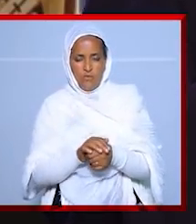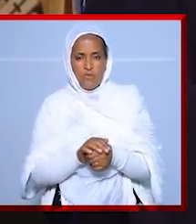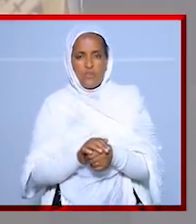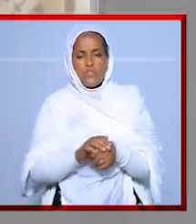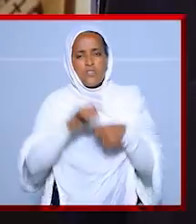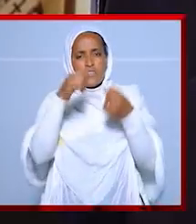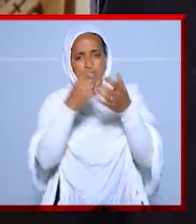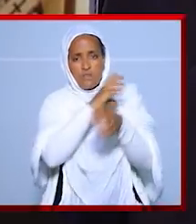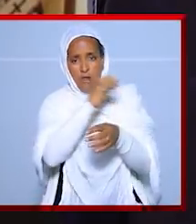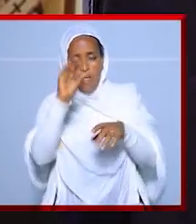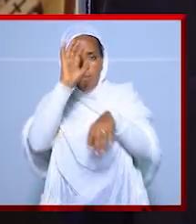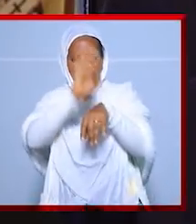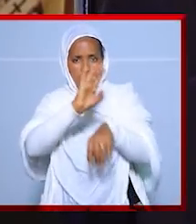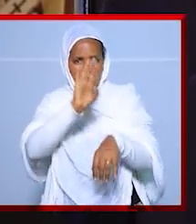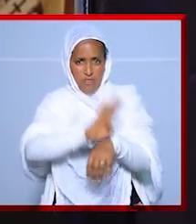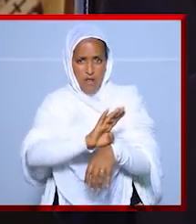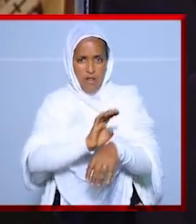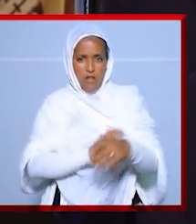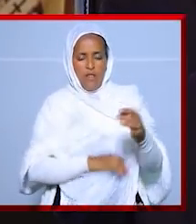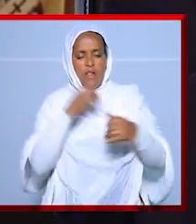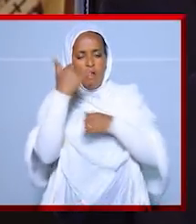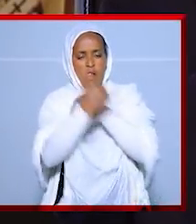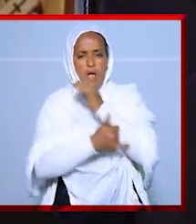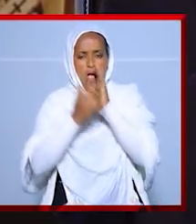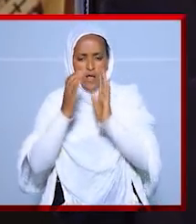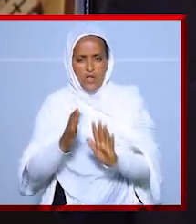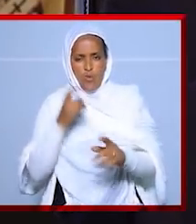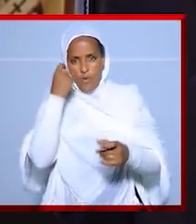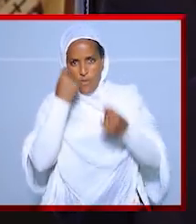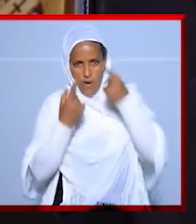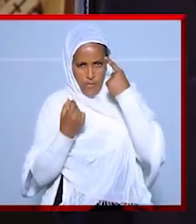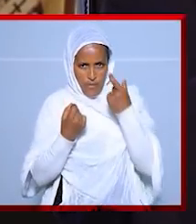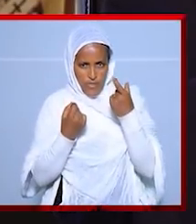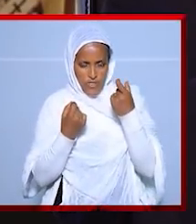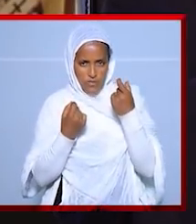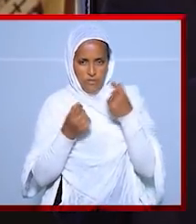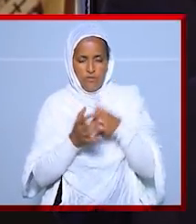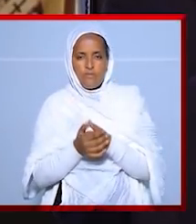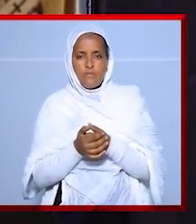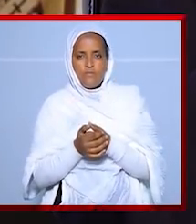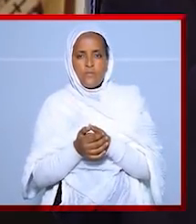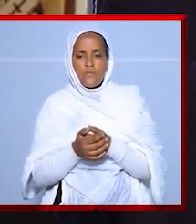ነው። እና ቤተክርስቲያን ለሀገራዊ መግባባት